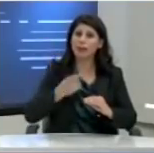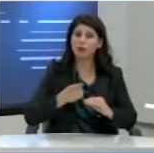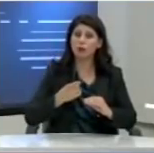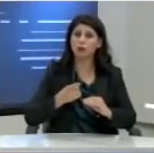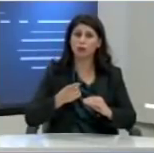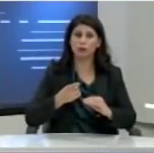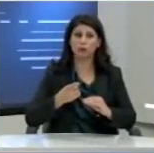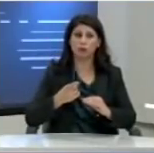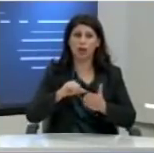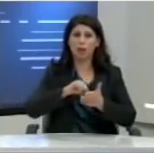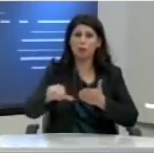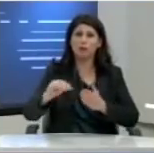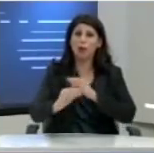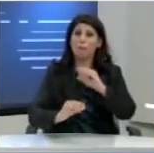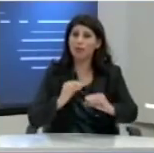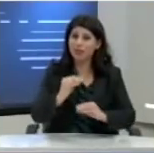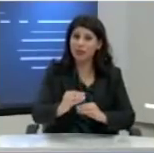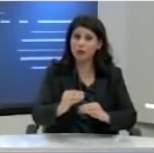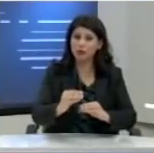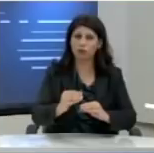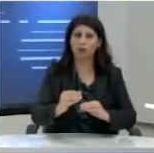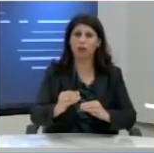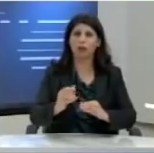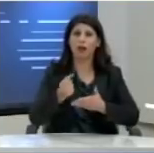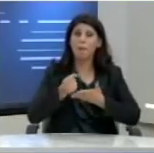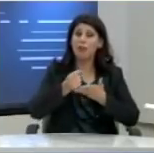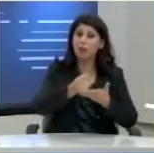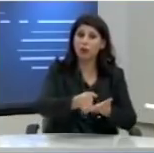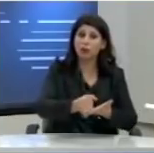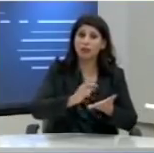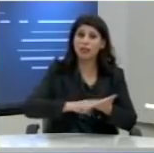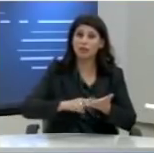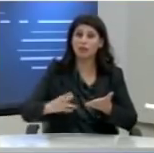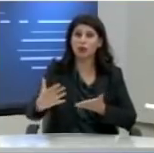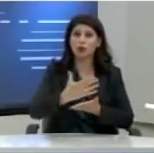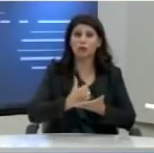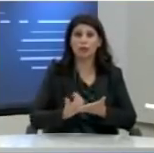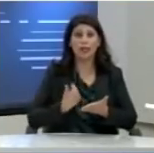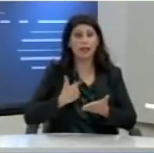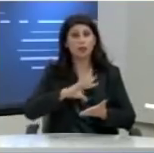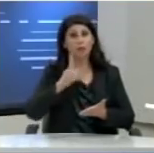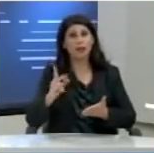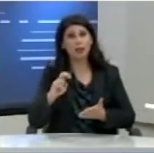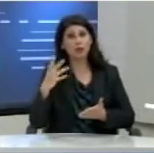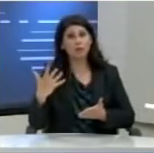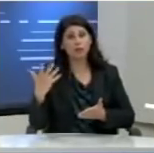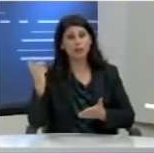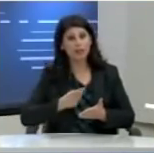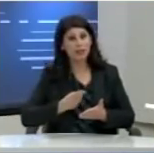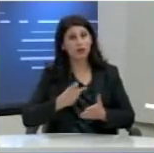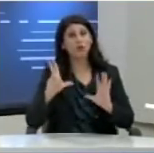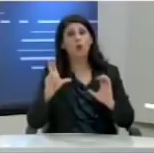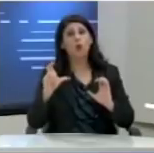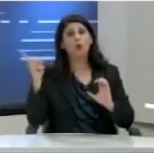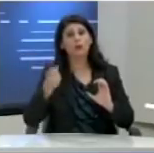συντελεστή αποσβέσεων επενδύσεων. Η επιδότηση ασφαλιστικών εισφορών για νέους έως 25 ετών στο 80%